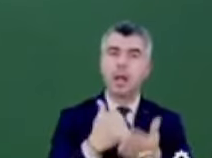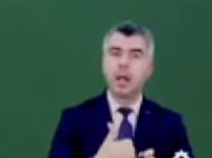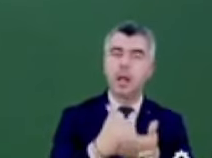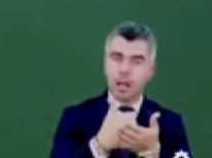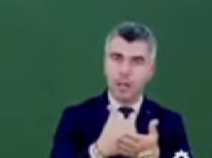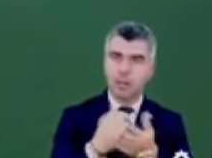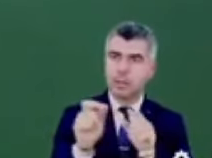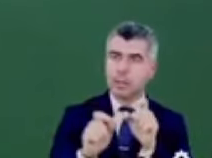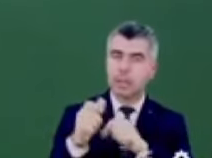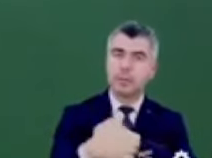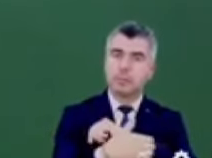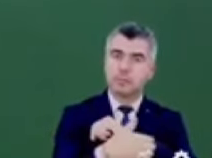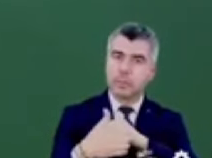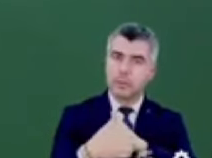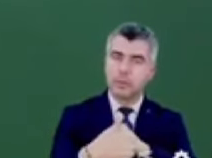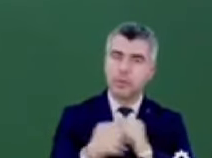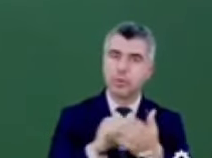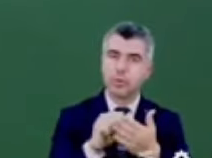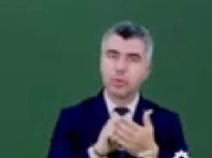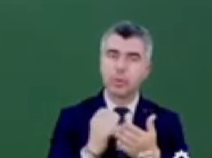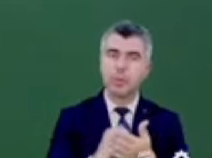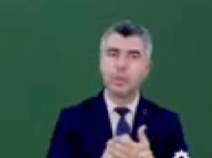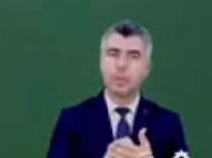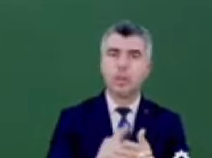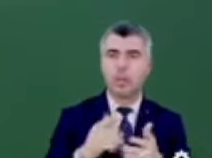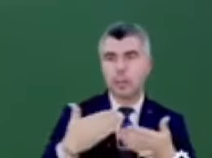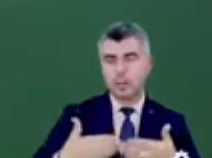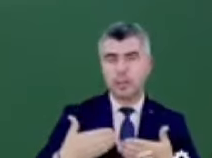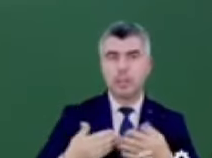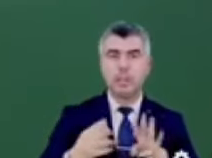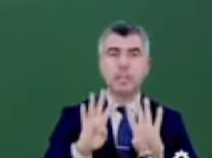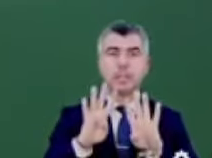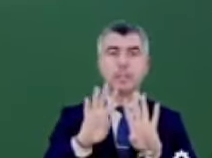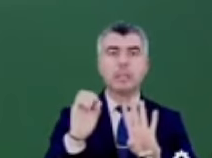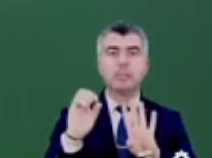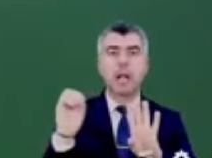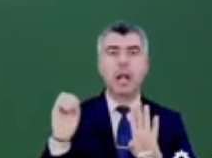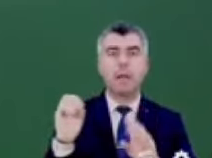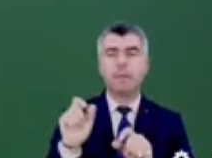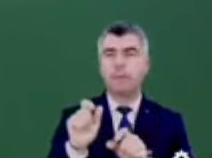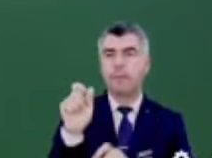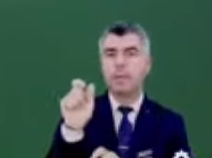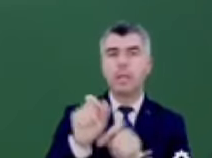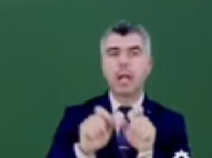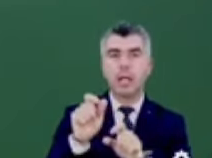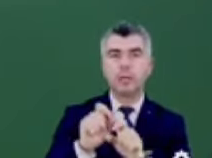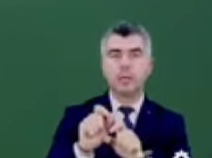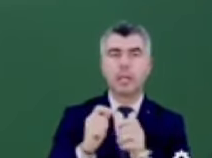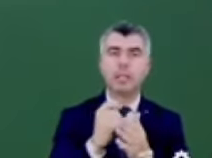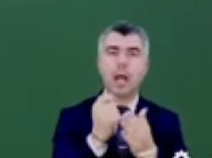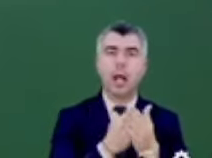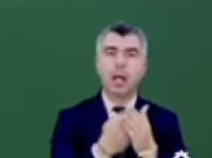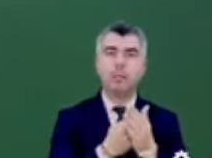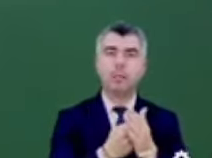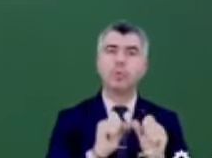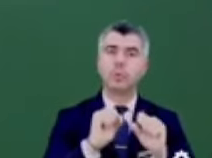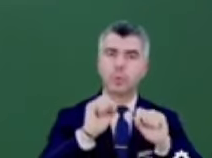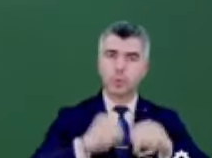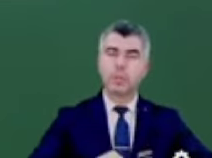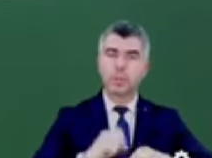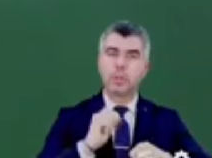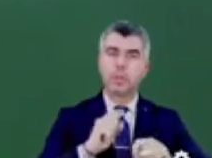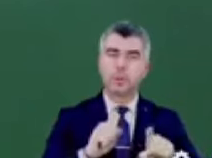المتوسطه لحد الان 8000 فقط من الطلبات قد